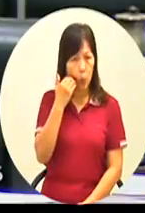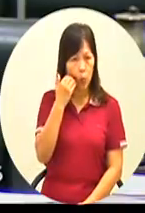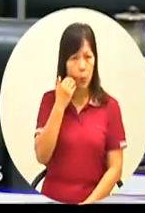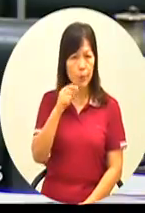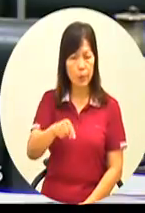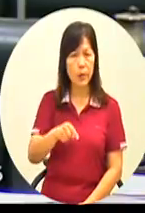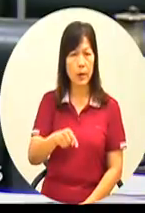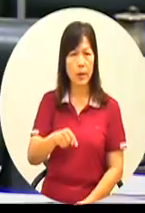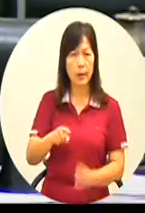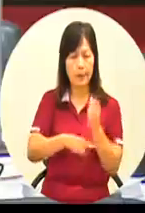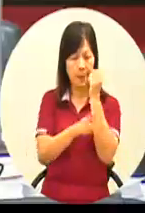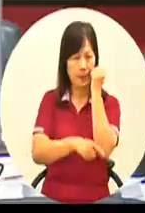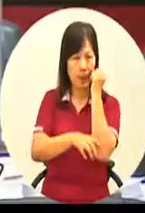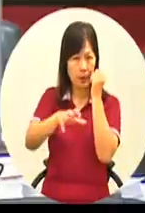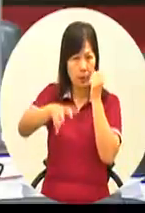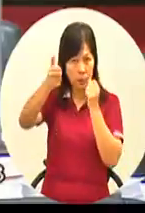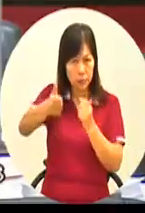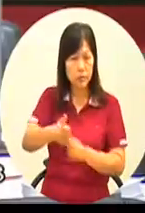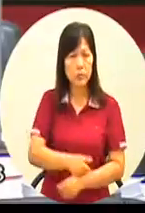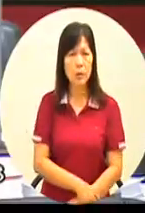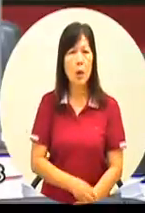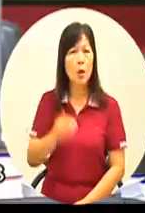制局长，如果是